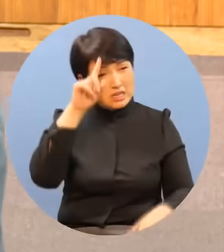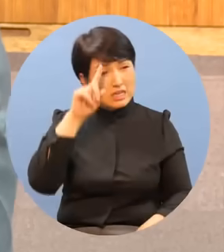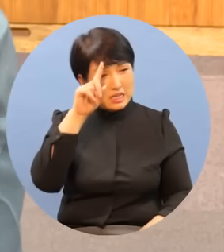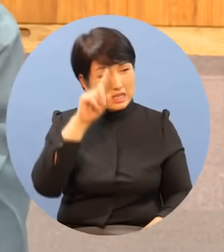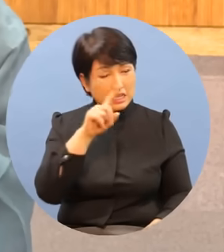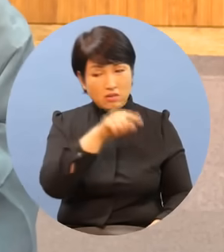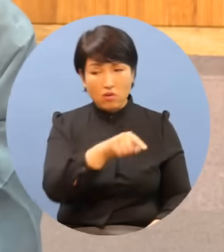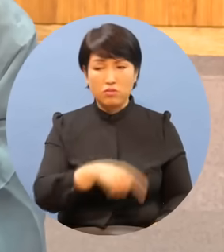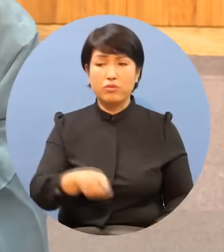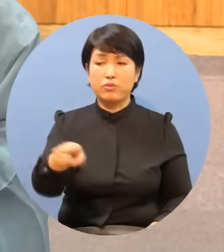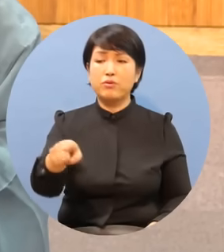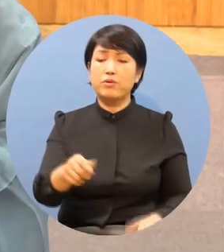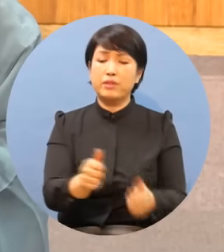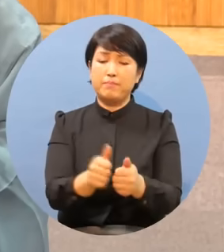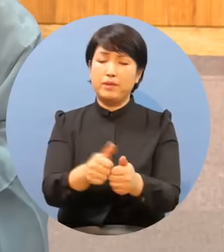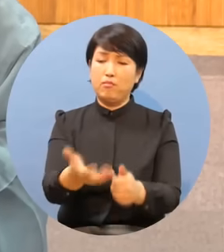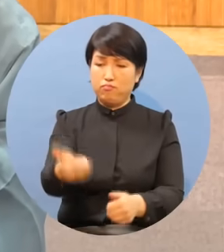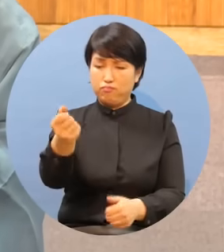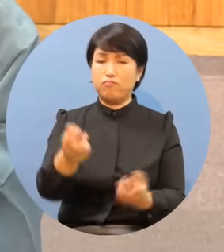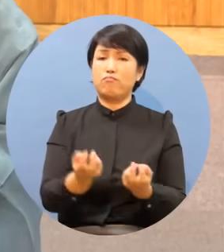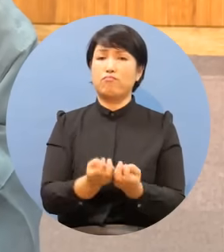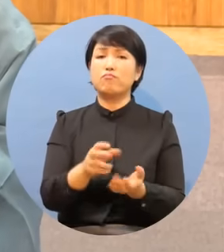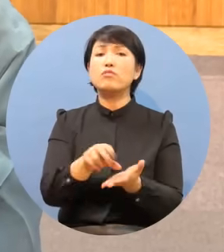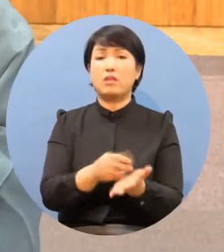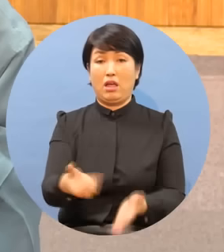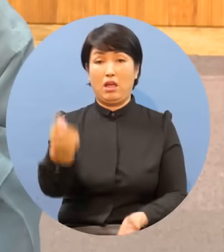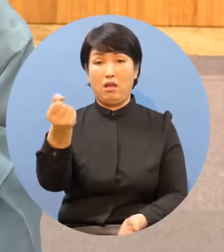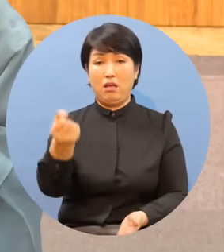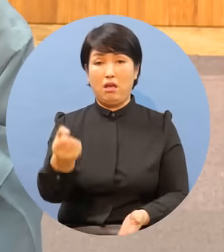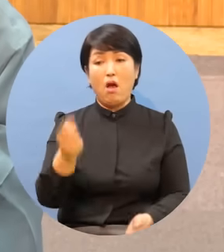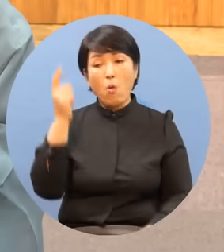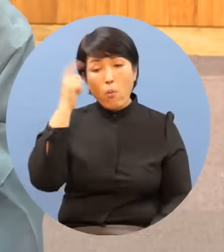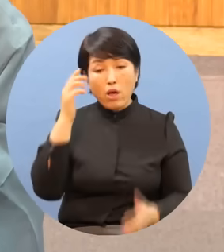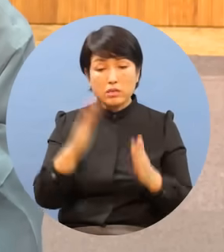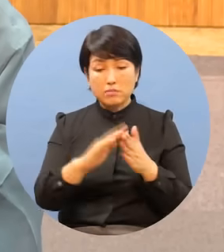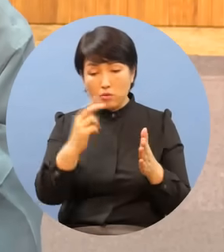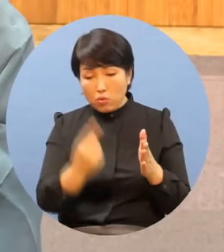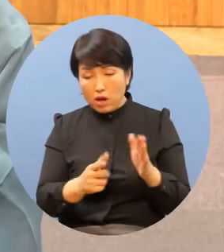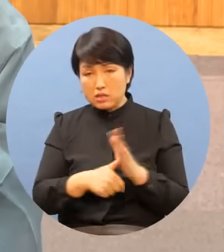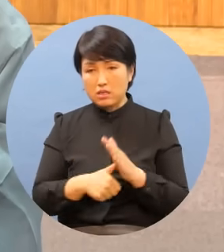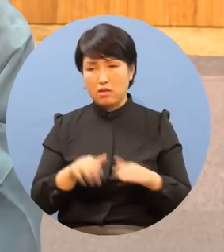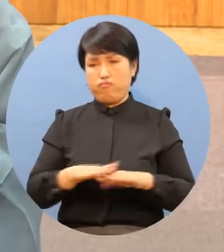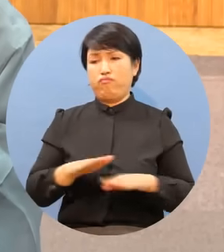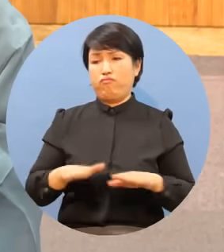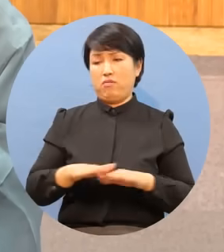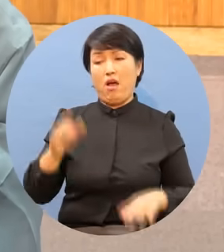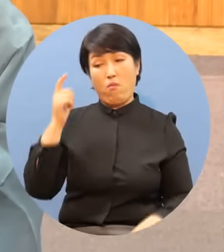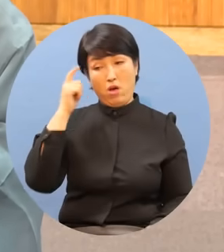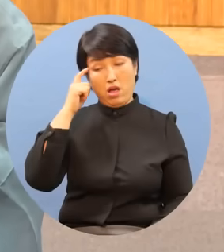자기 문제잖아. 네, 그렇죠. 직장에 가서 스트레스 받은 걸 왜 집에 와서 풀어?